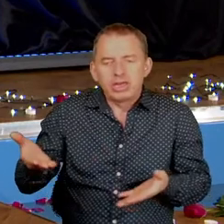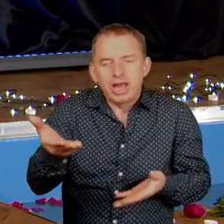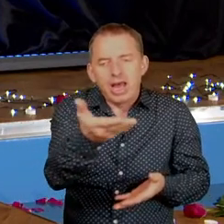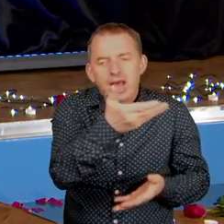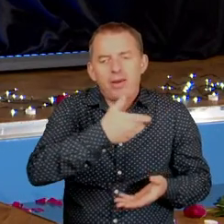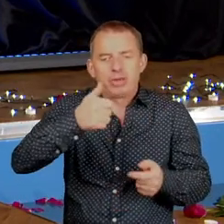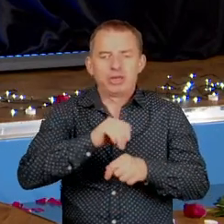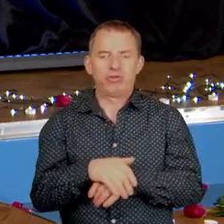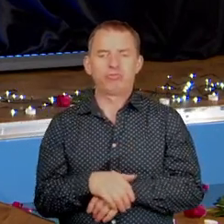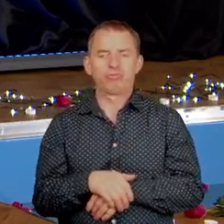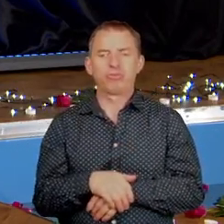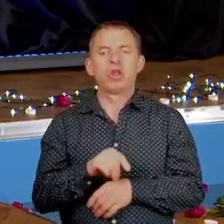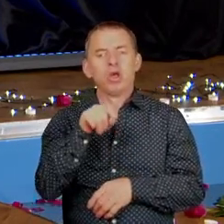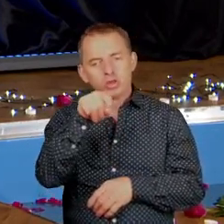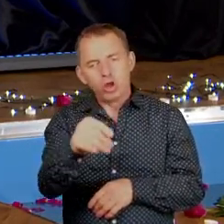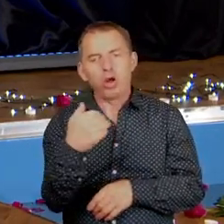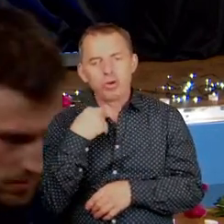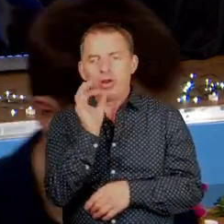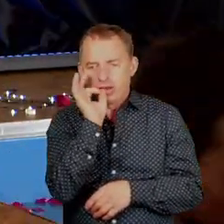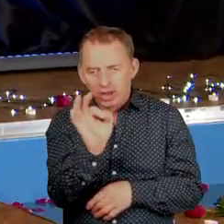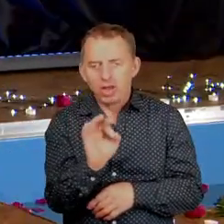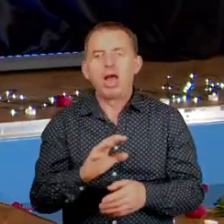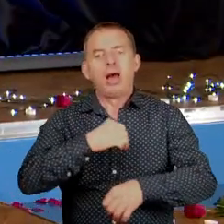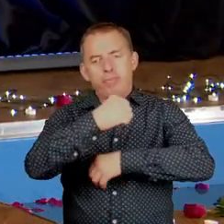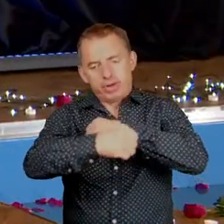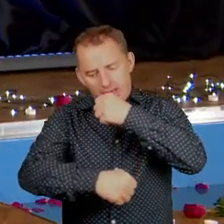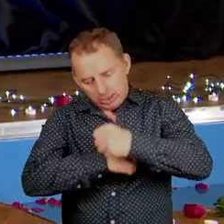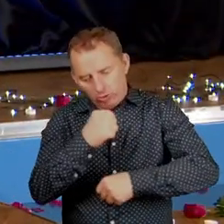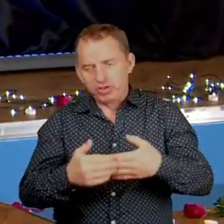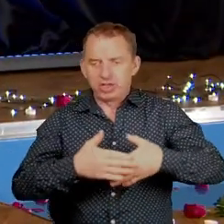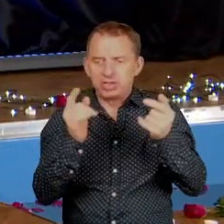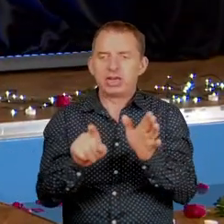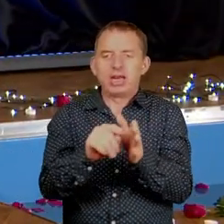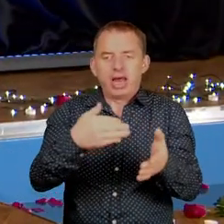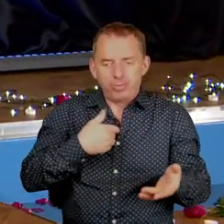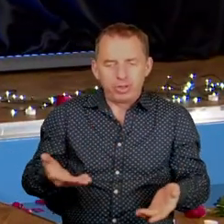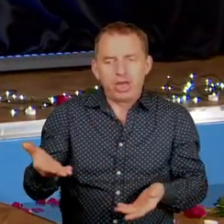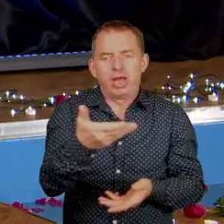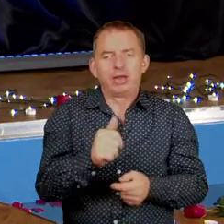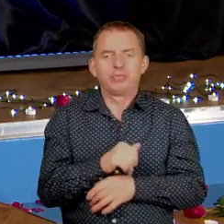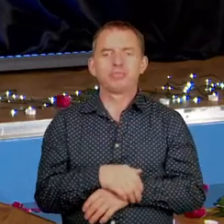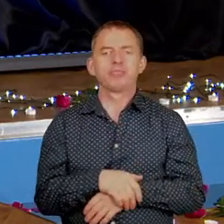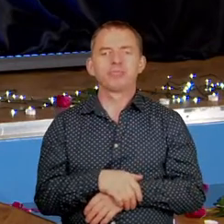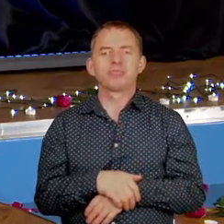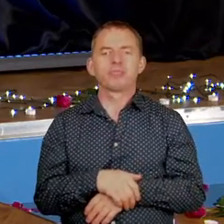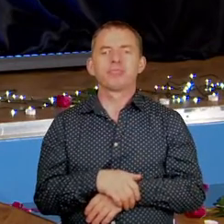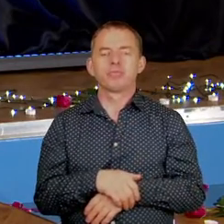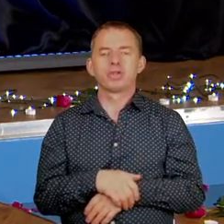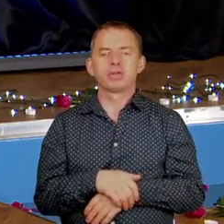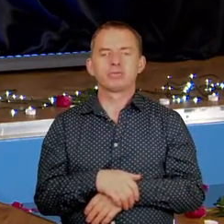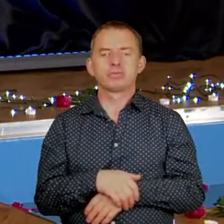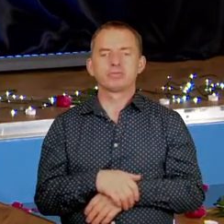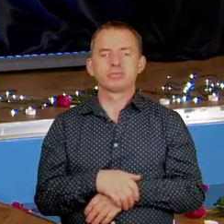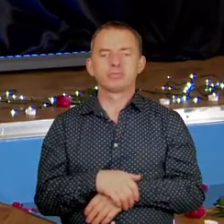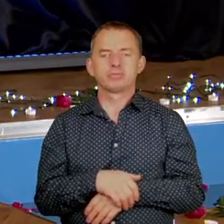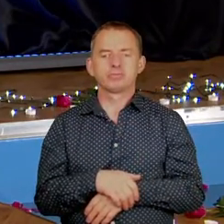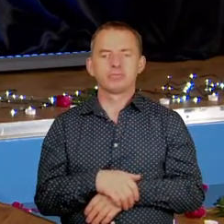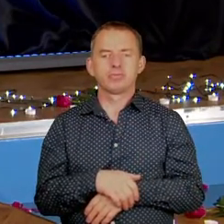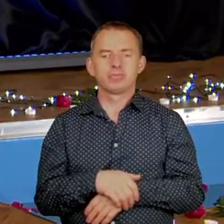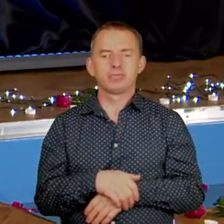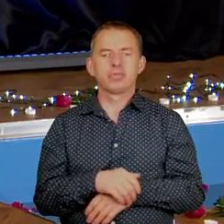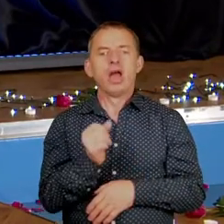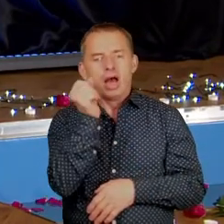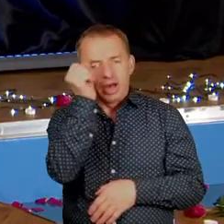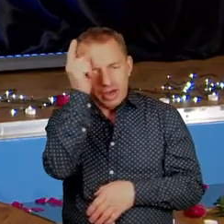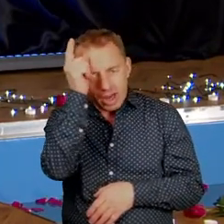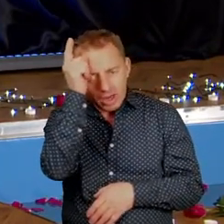day for us. To był naprawdę pracowity dzień dla mnie. This morning we had meetings for the pastors in Poland over Zoom.